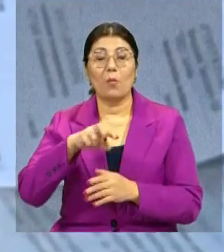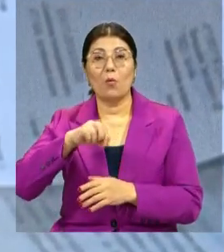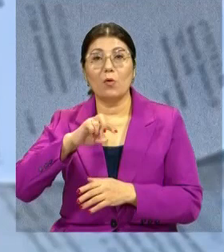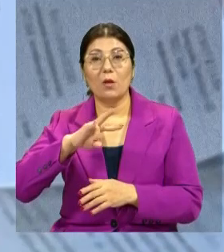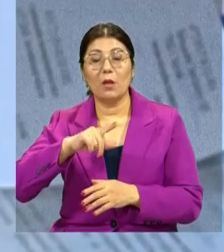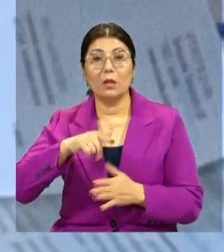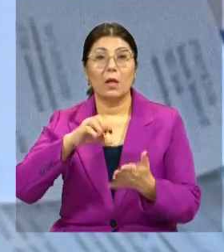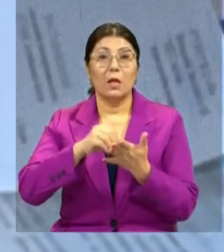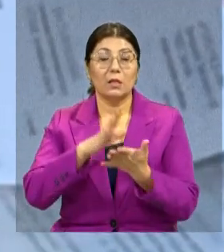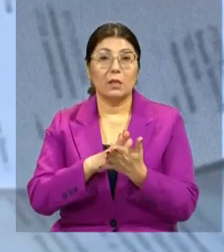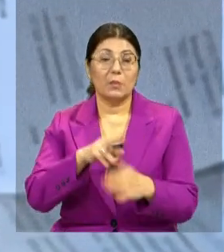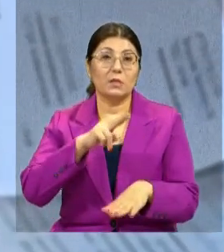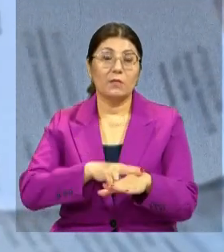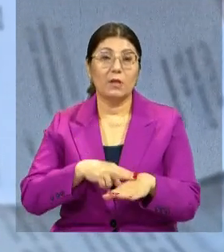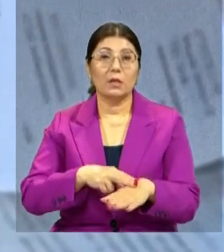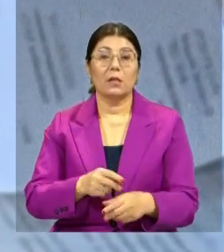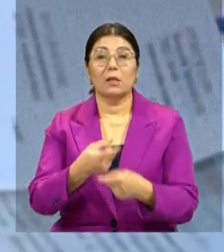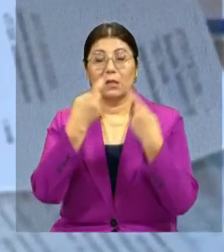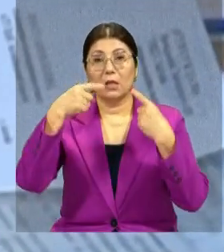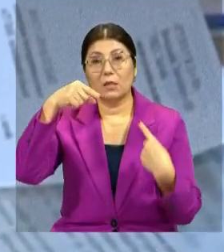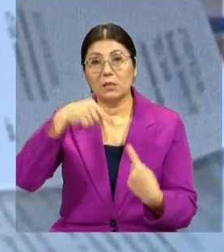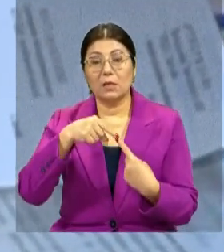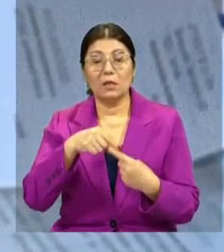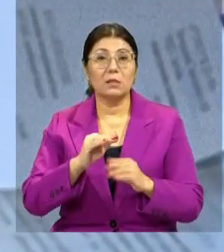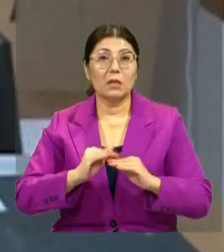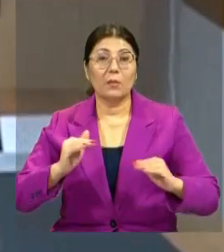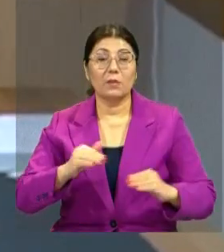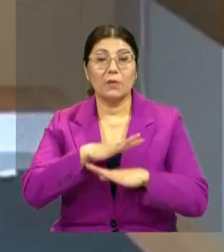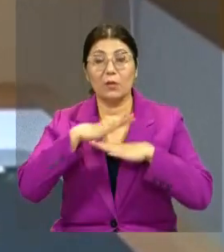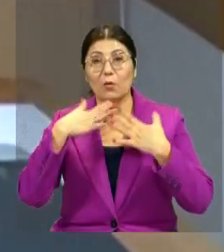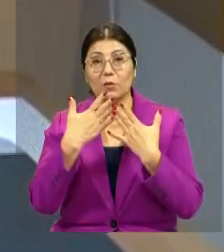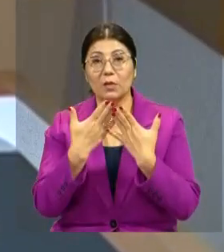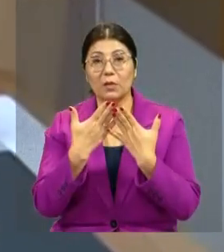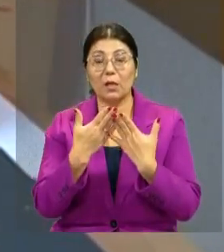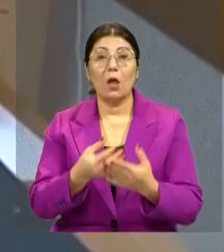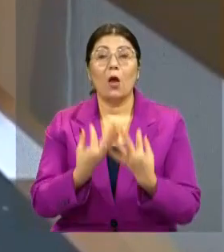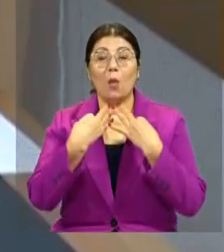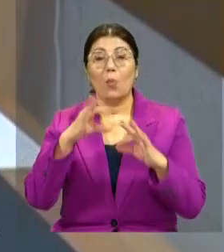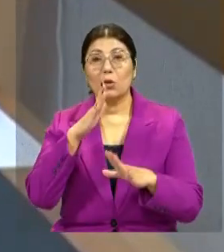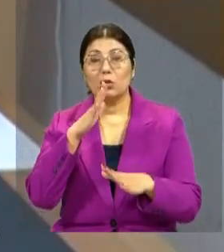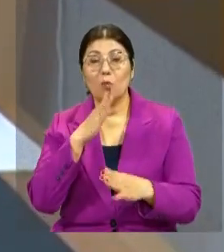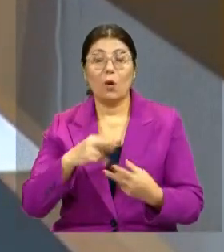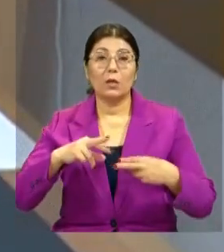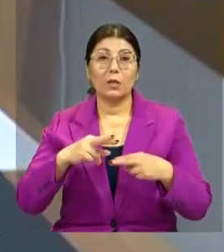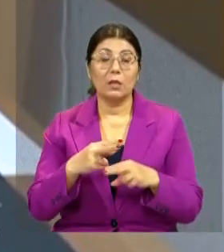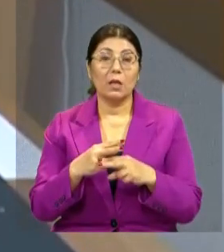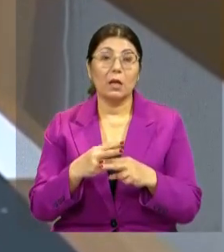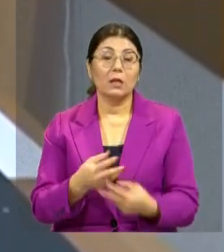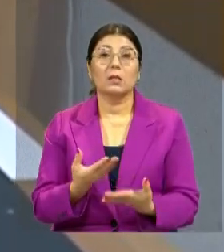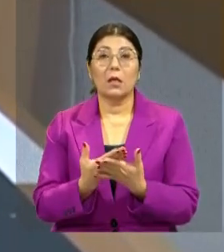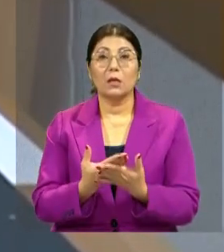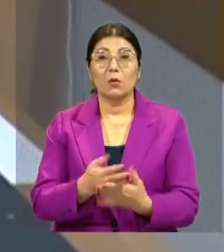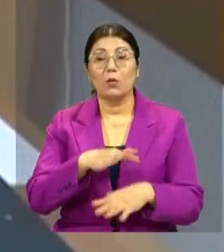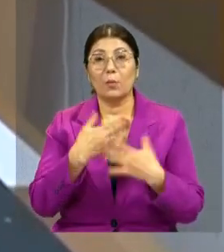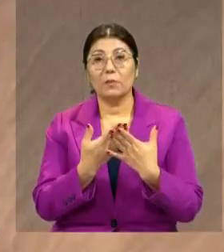тіркелген. Полиция дерегінше қылмыс жасаған кәмелетке толмағандардың көпшілігінде бос уақыттары дұрыс ұйымдастырылмаған. Ал